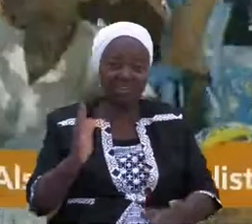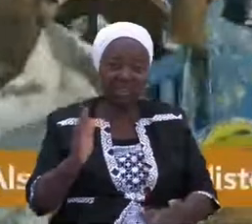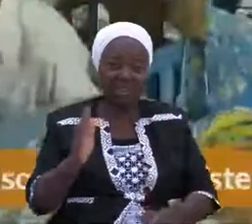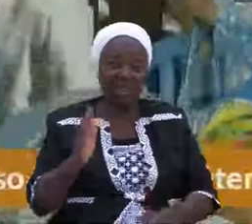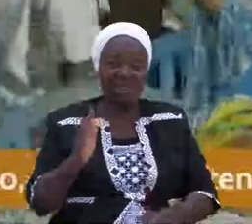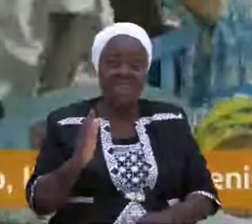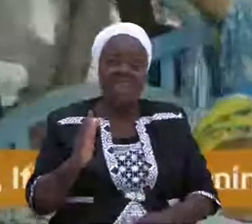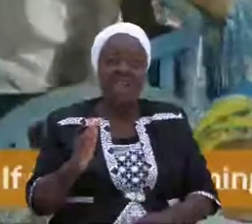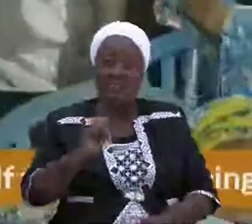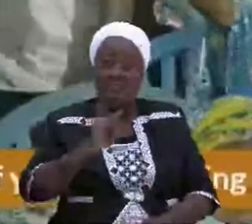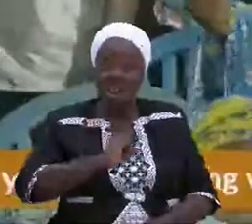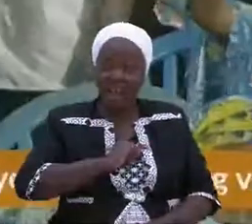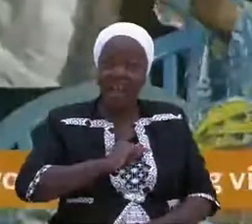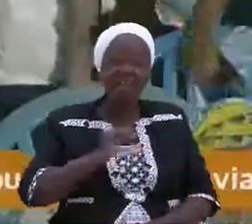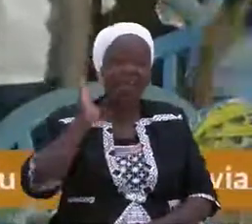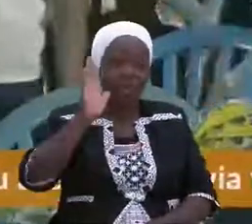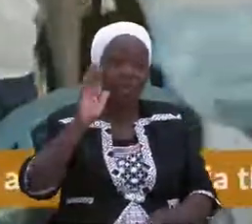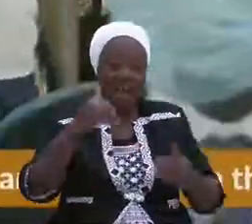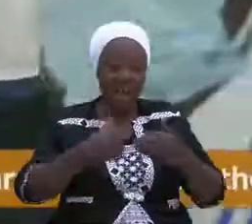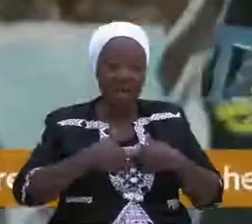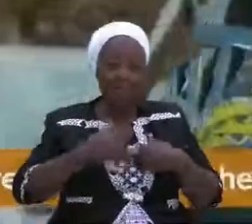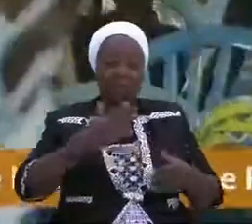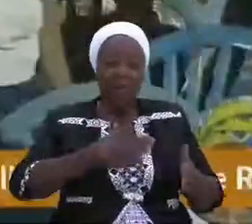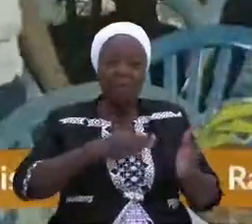J'aurai un témoignage.